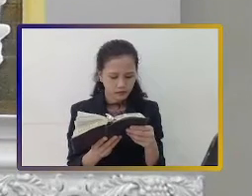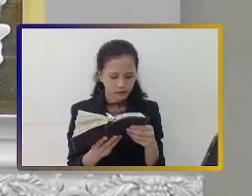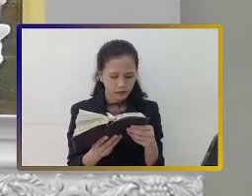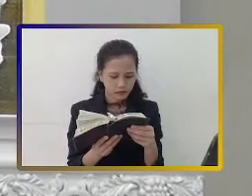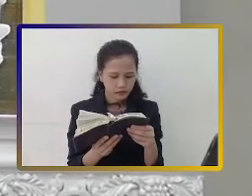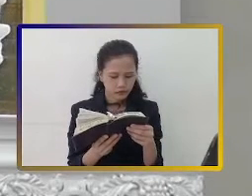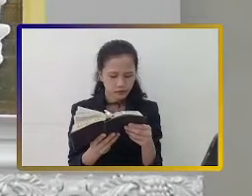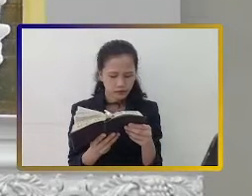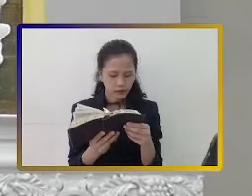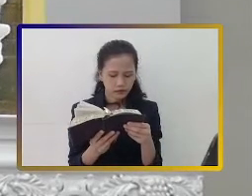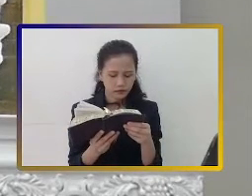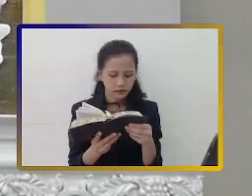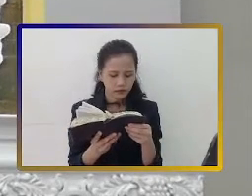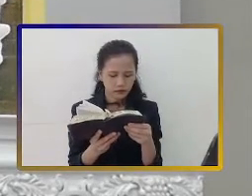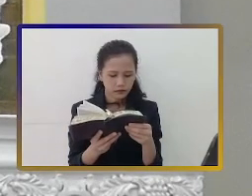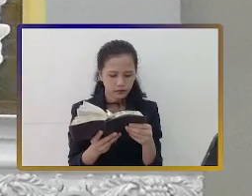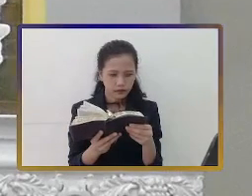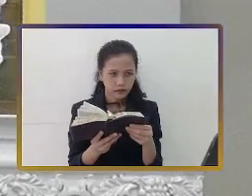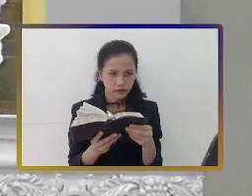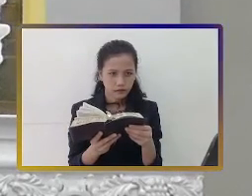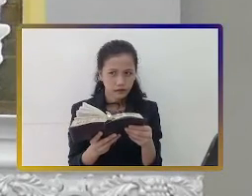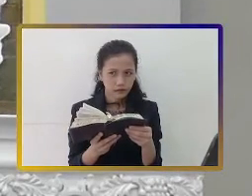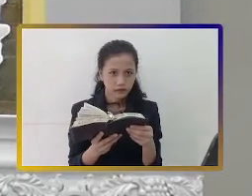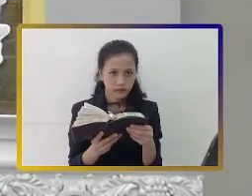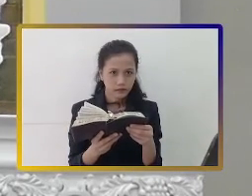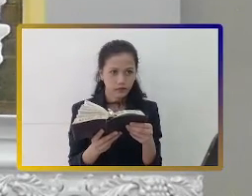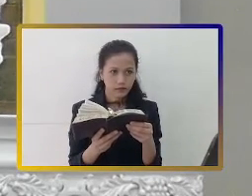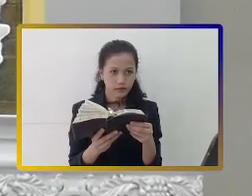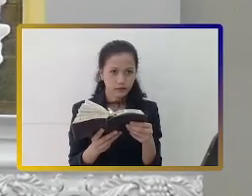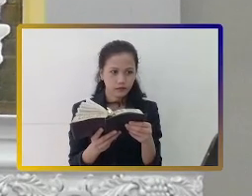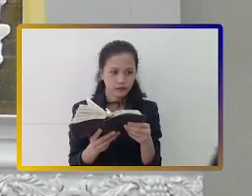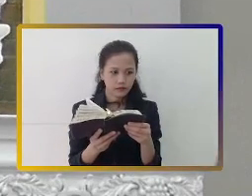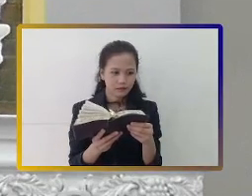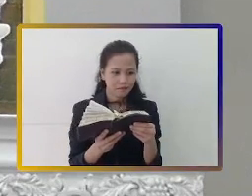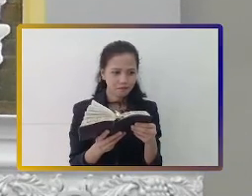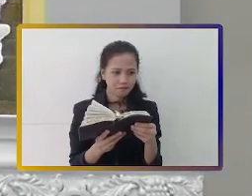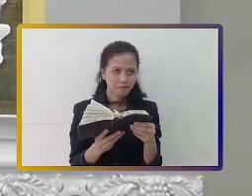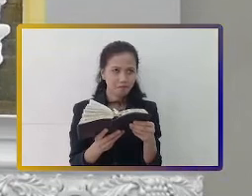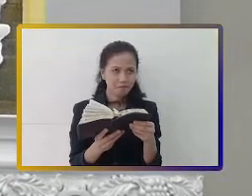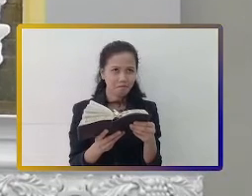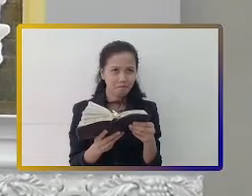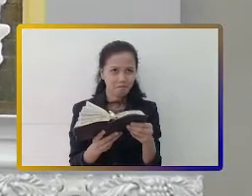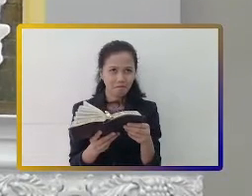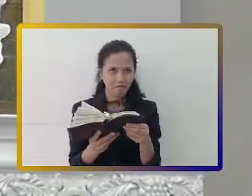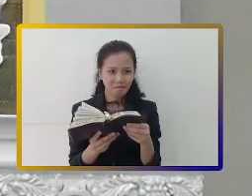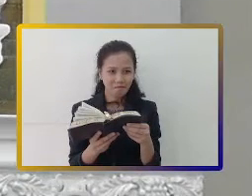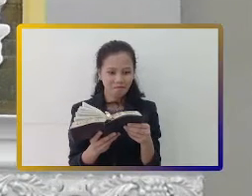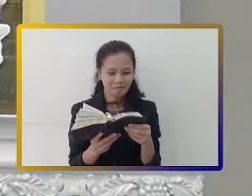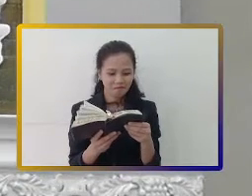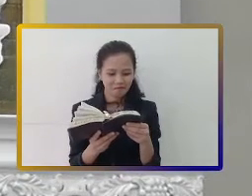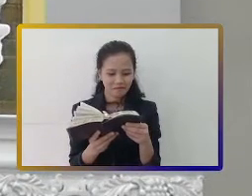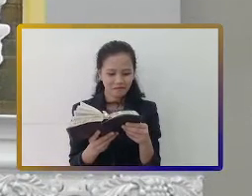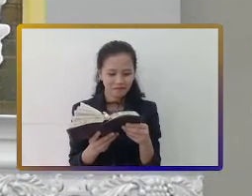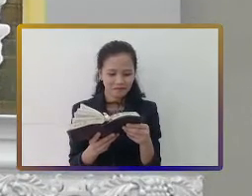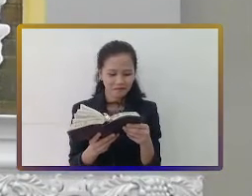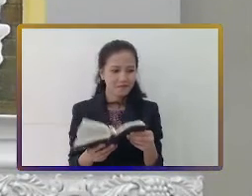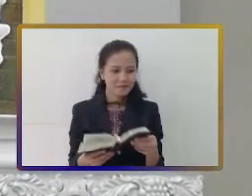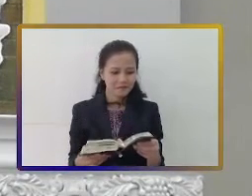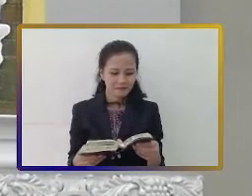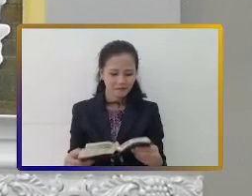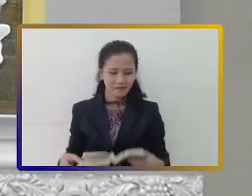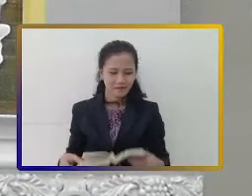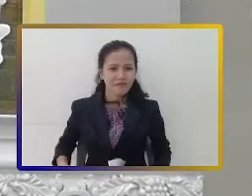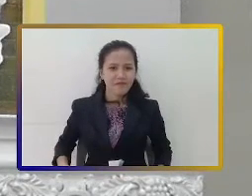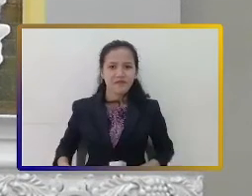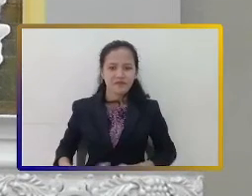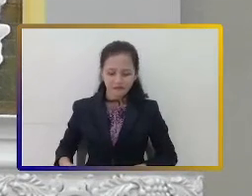wonderful works that He had done." And the wonderful works that He had done. Naniniwala po ako na pag anak ka ng